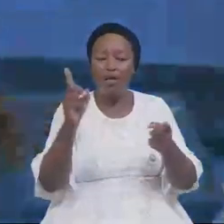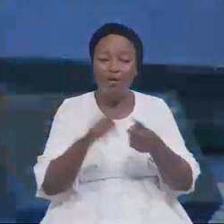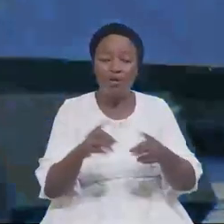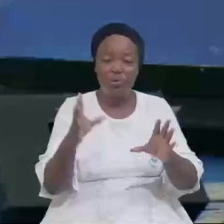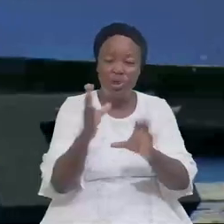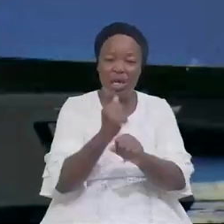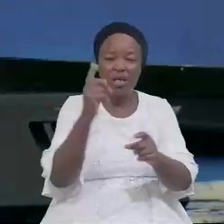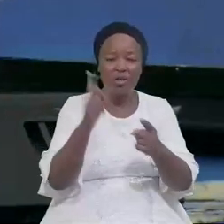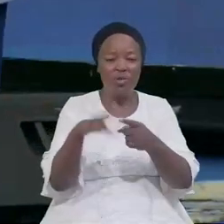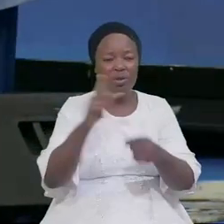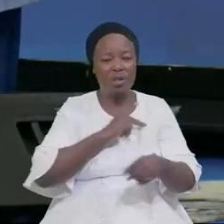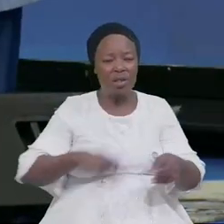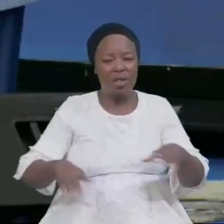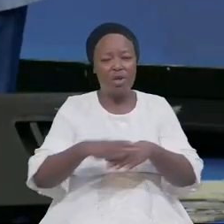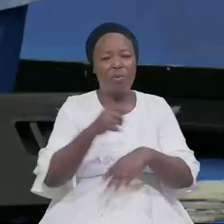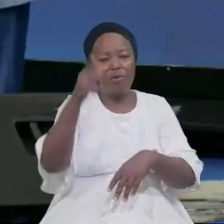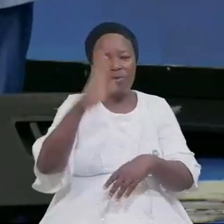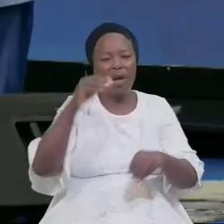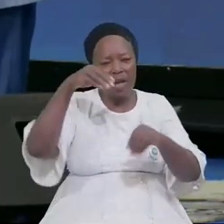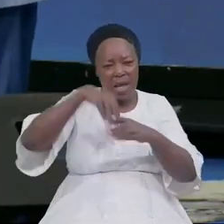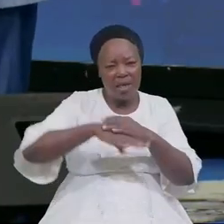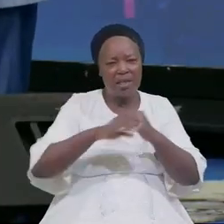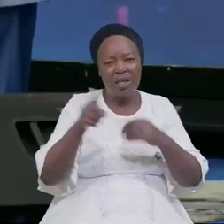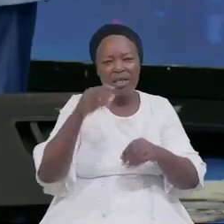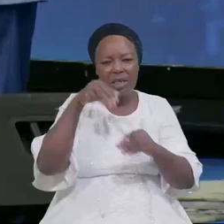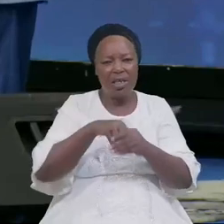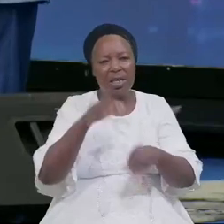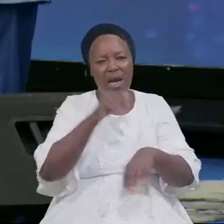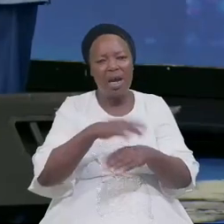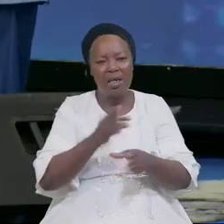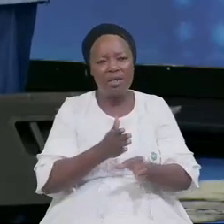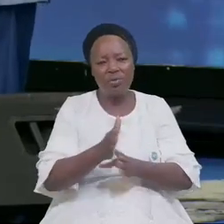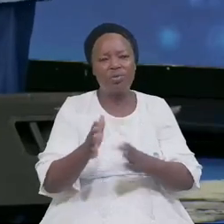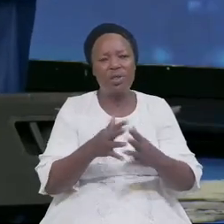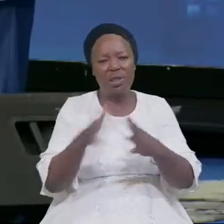Dieu, entrer par la porte étroite.